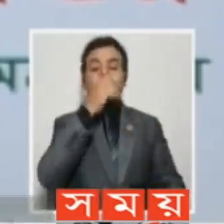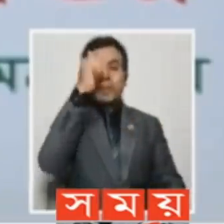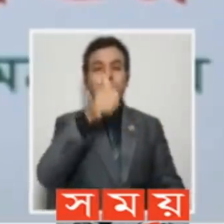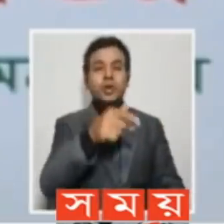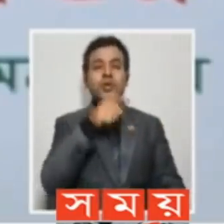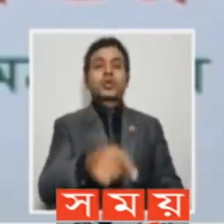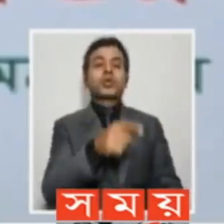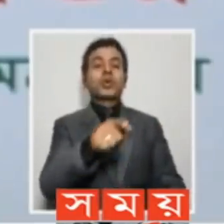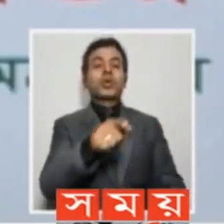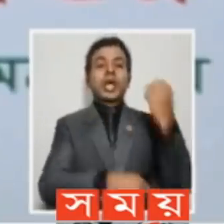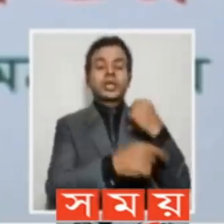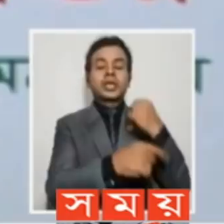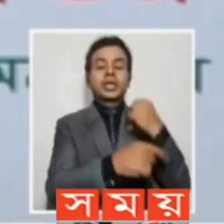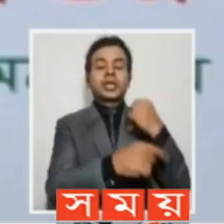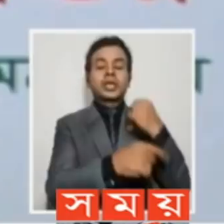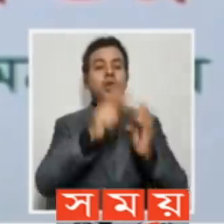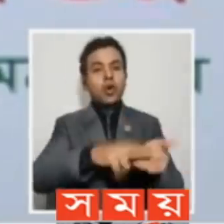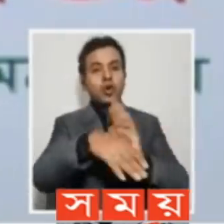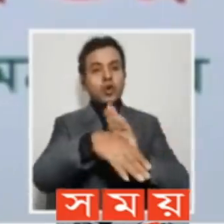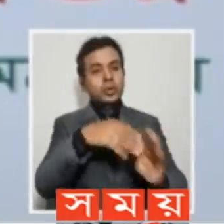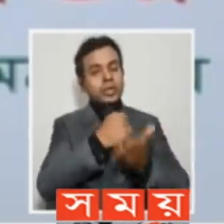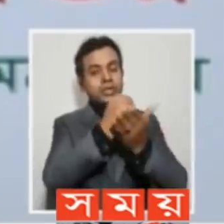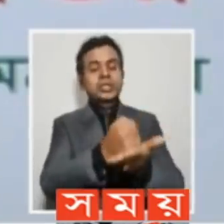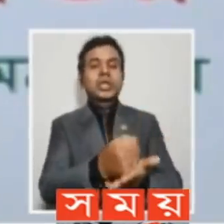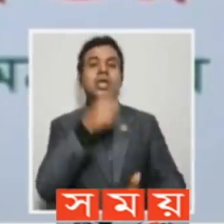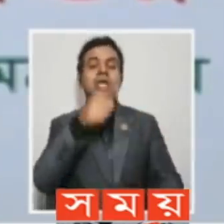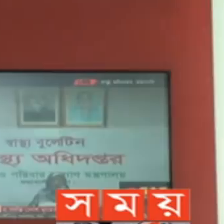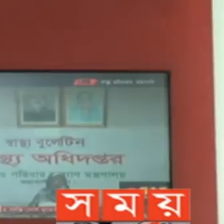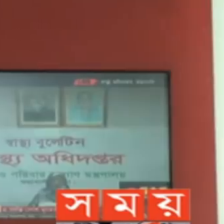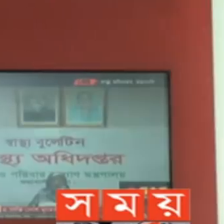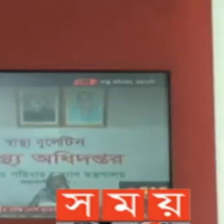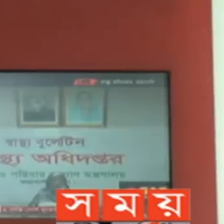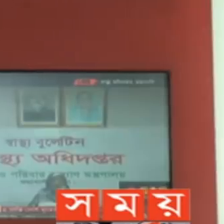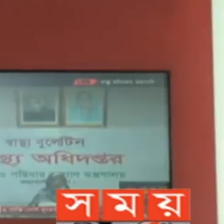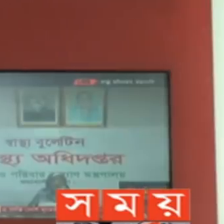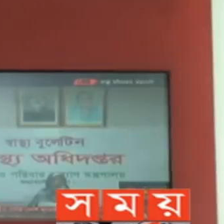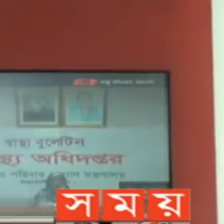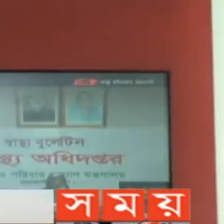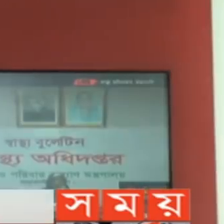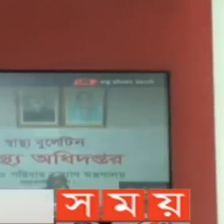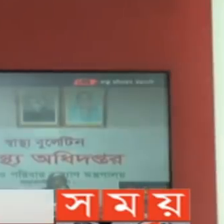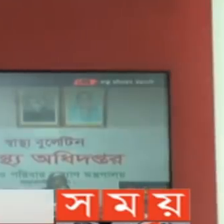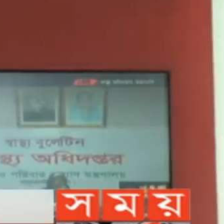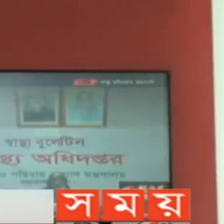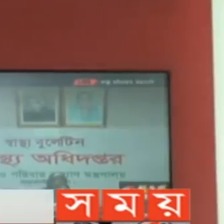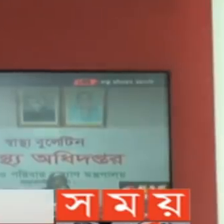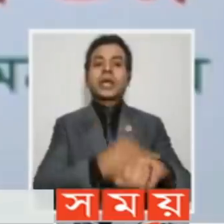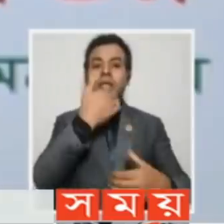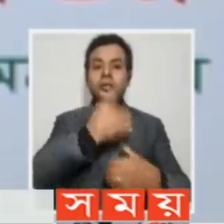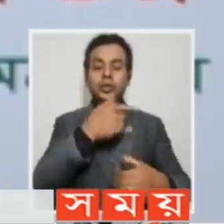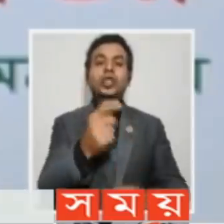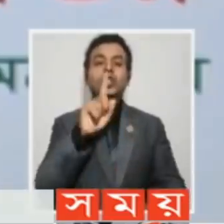এবং বহির্বিভাগ নমুনা পরীক্ষার জন্য 3,500 টাকা। এখন পর্যন্ত সারা দেশে